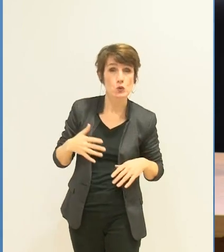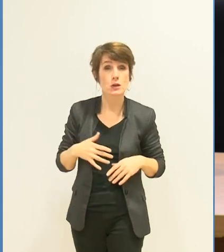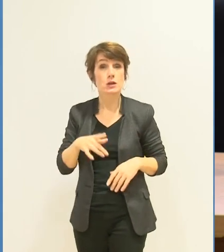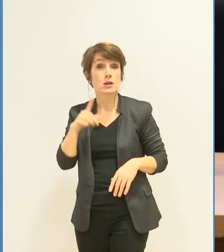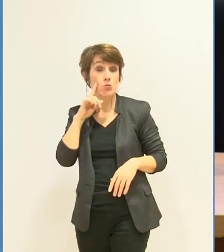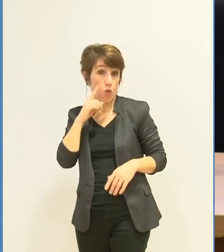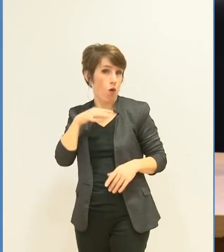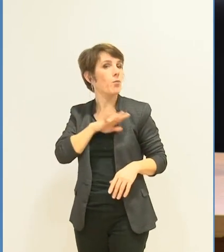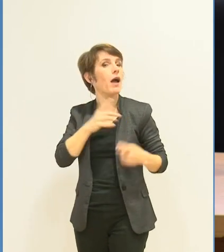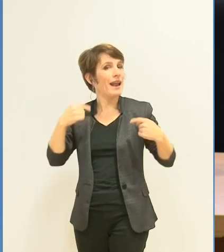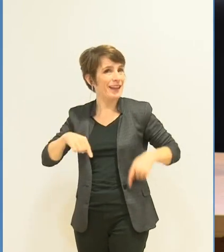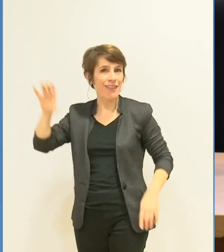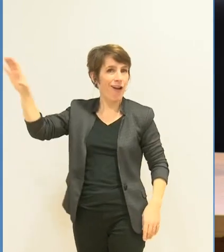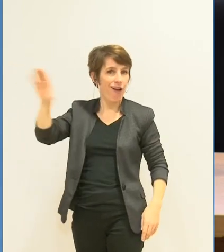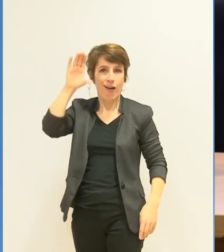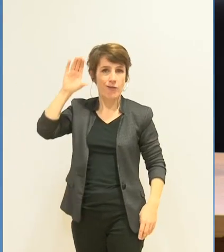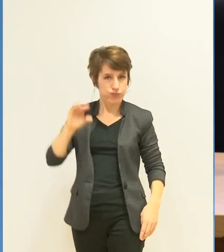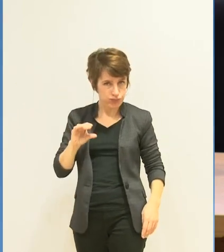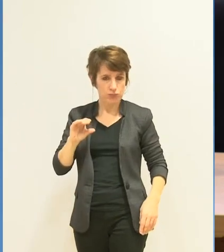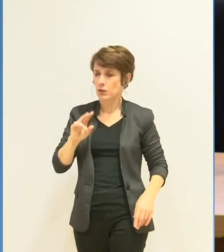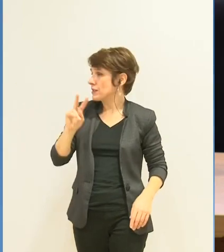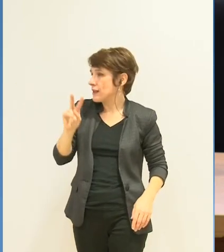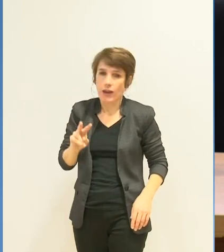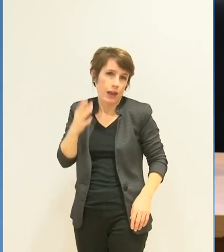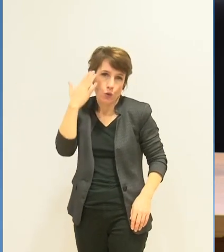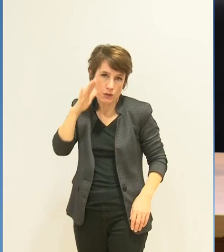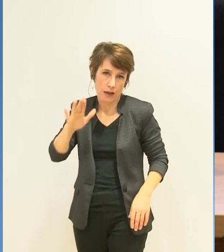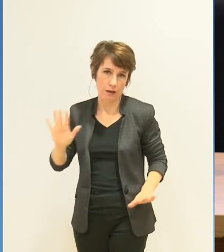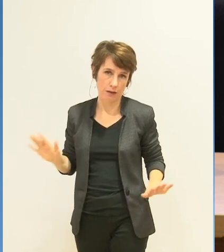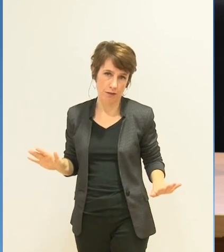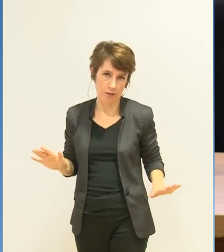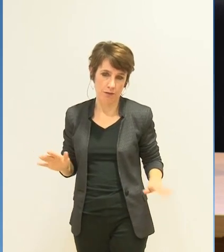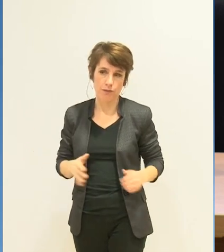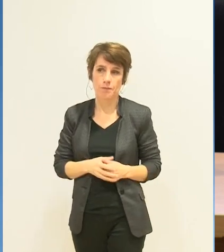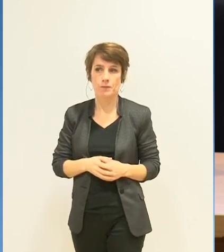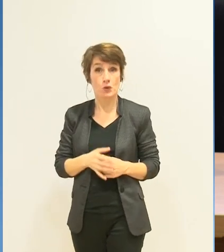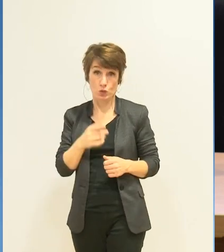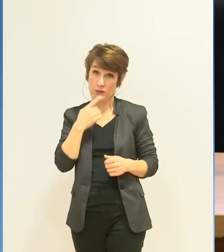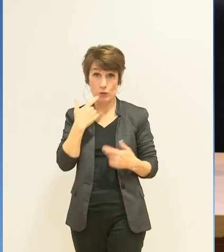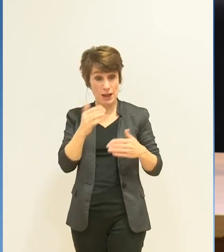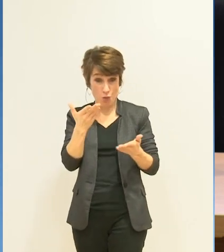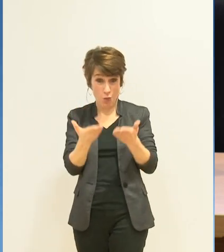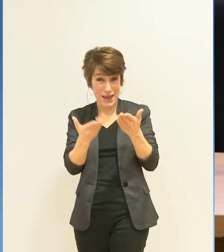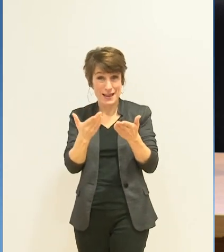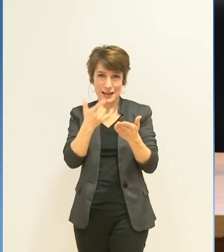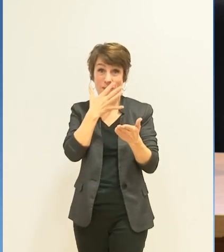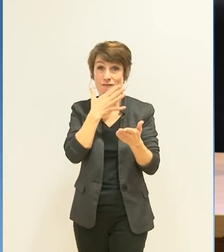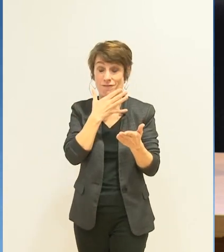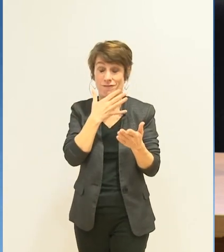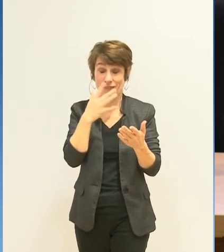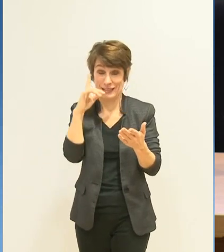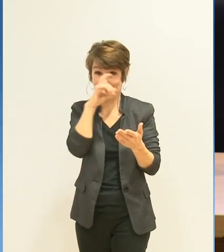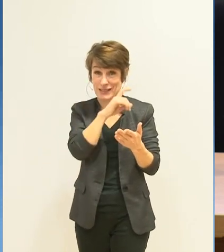passés par là le nier serait absurde une équation qui est fragile parce que